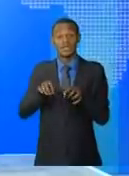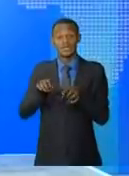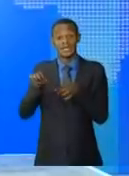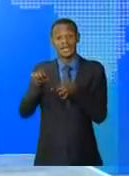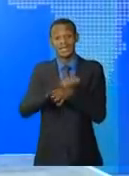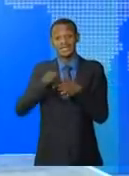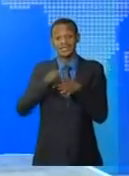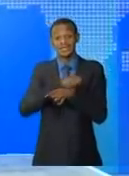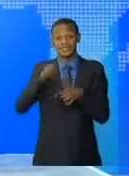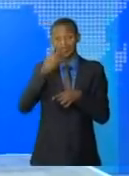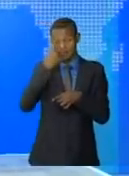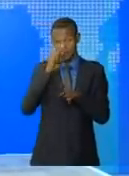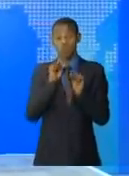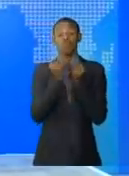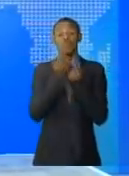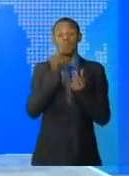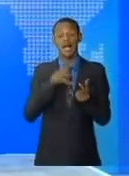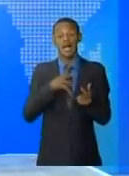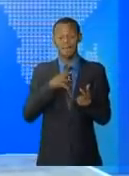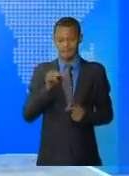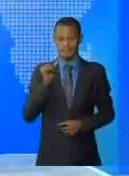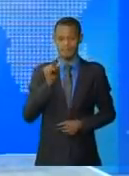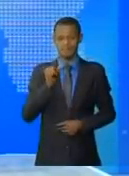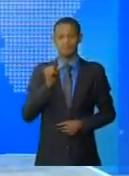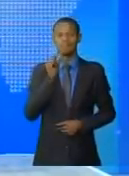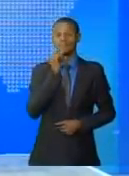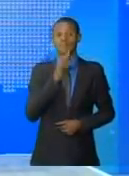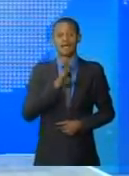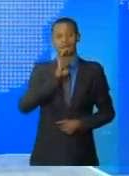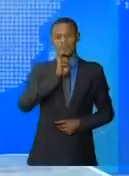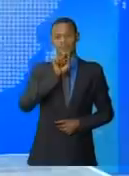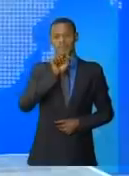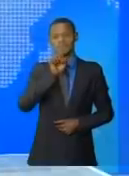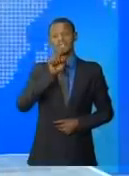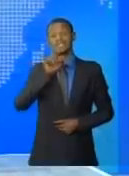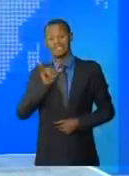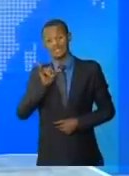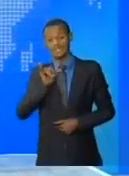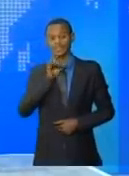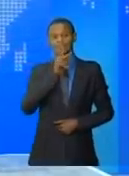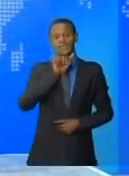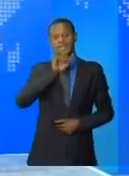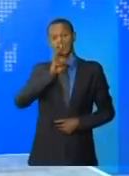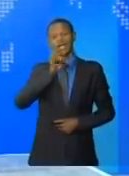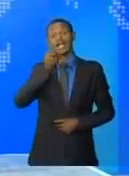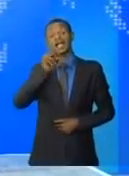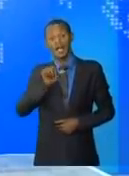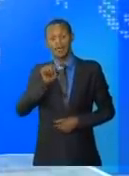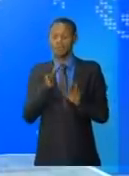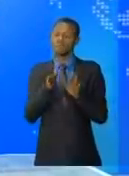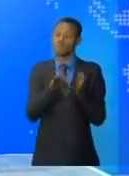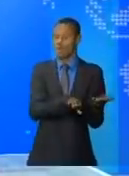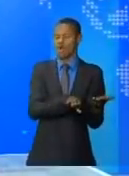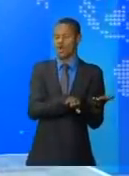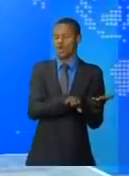Ligue des femmes, Madame Besti Esther Kabena-Kapena. Le président de la République, Félix Antoine Tshisekedi Tshilombo, lui